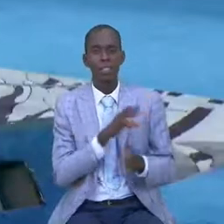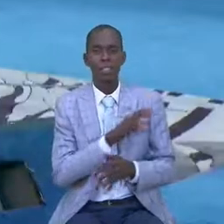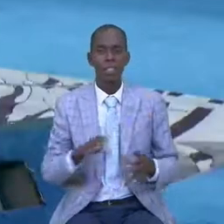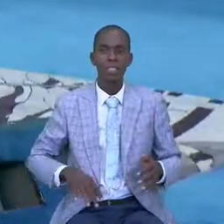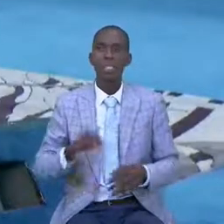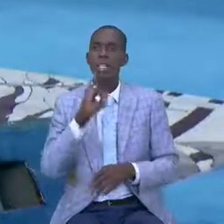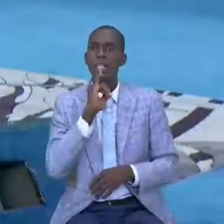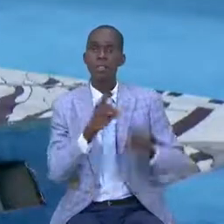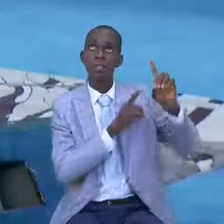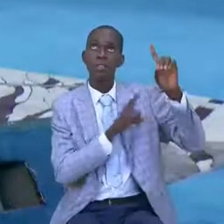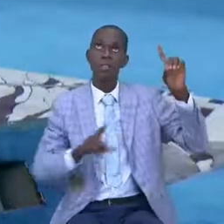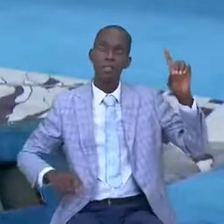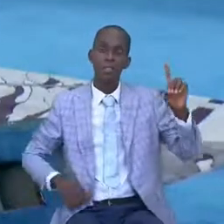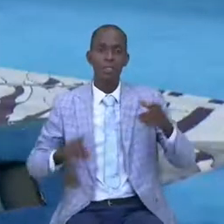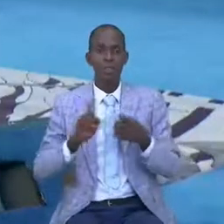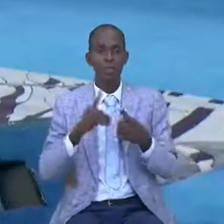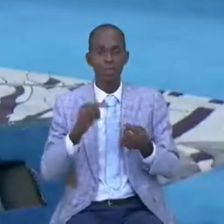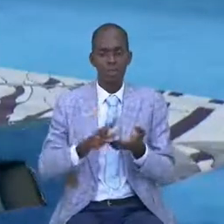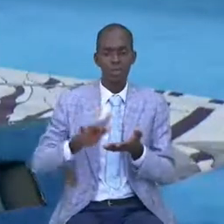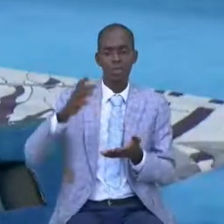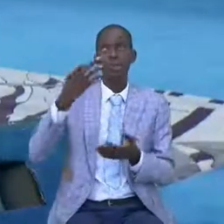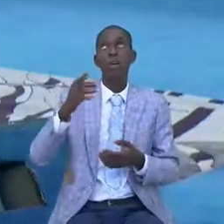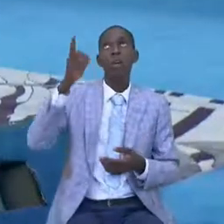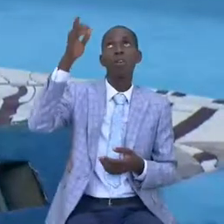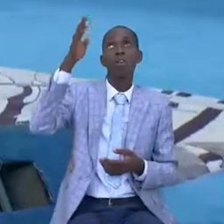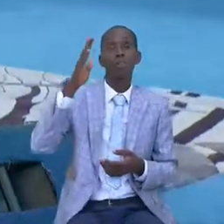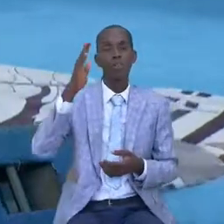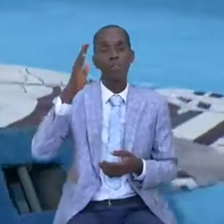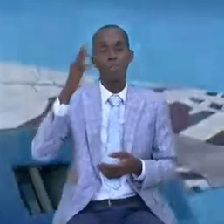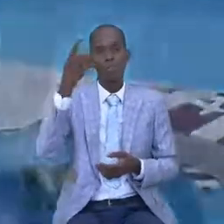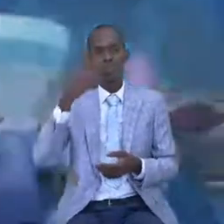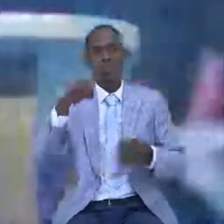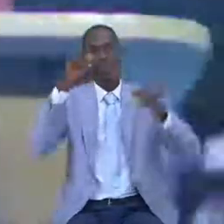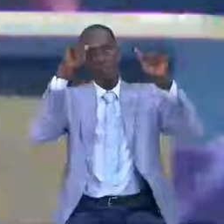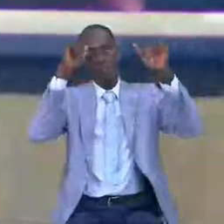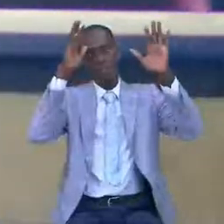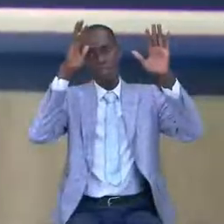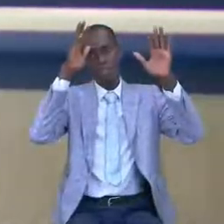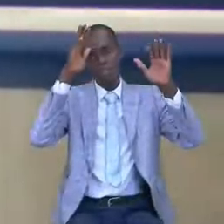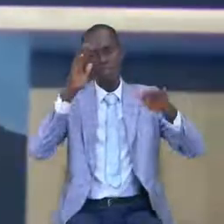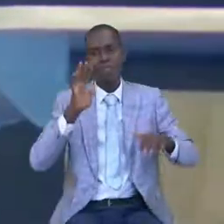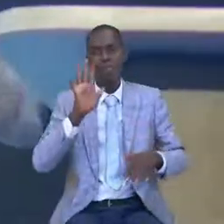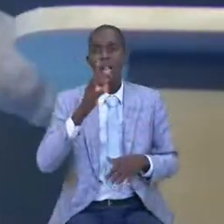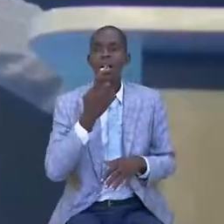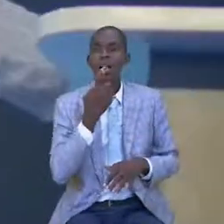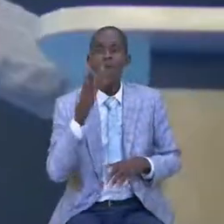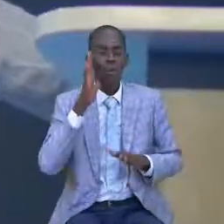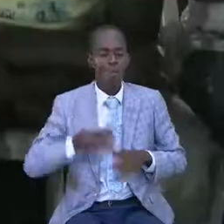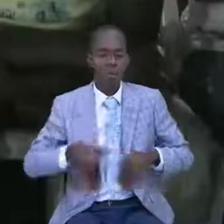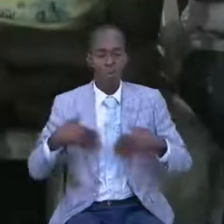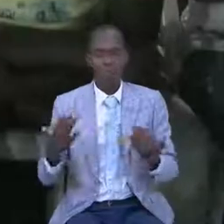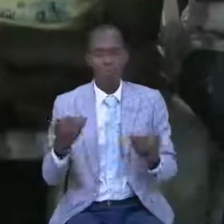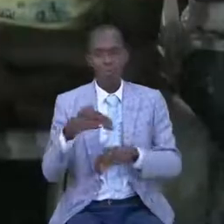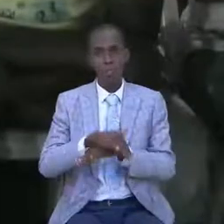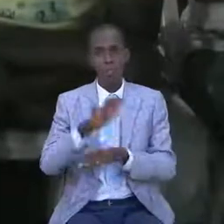langue confesse que Jésus-Christ est Seigneur, à la gloire de Dieu le